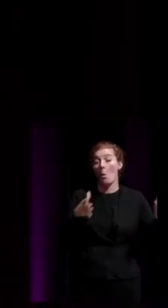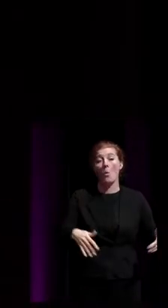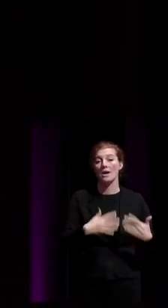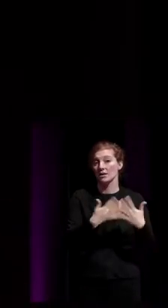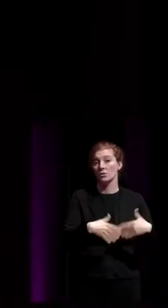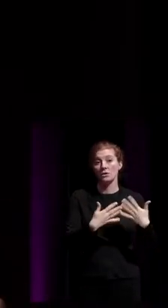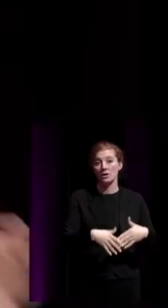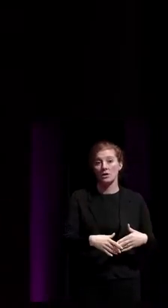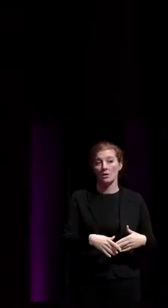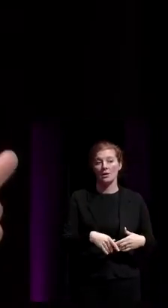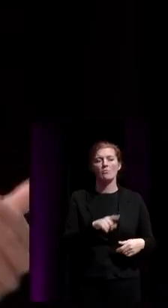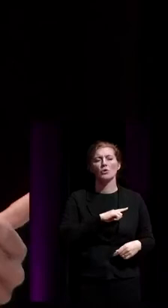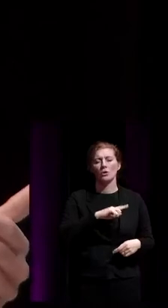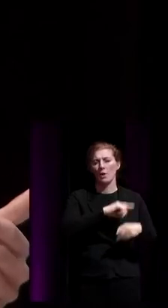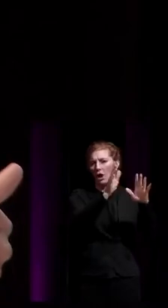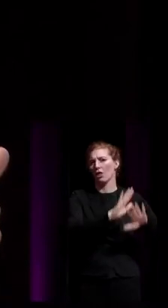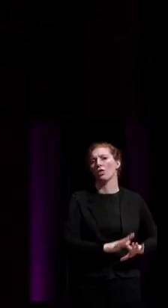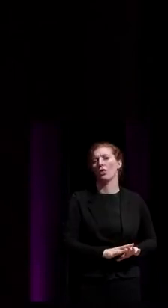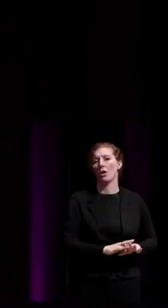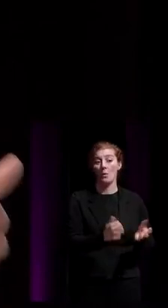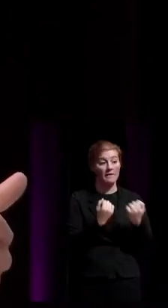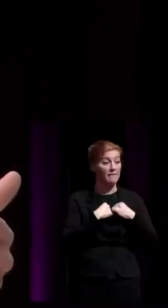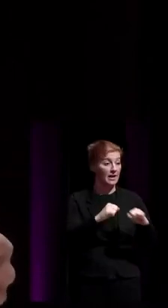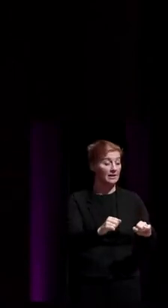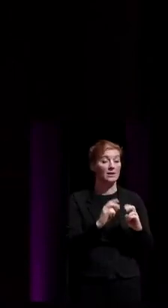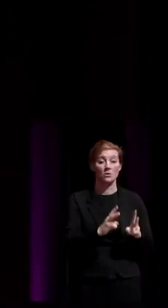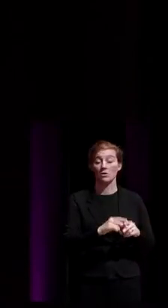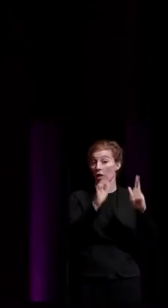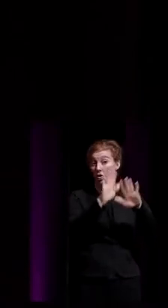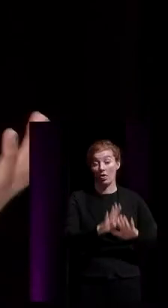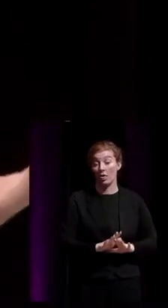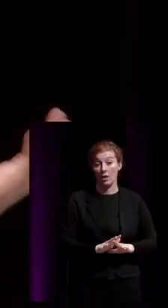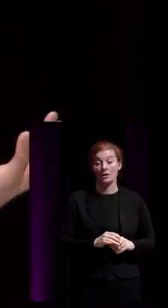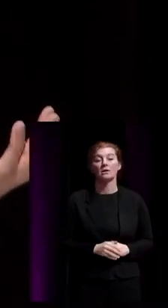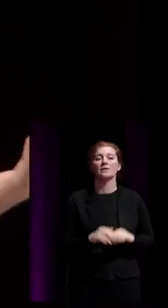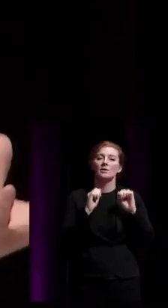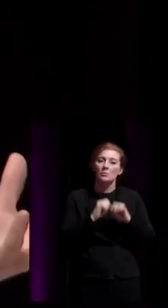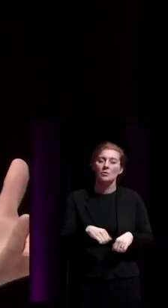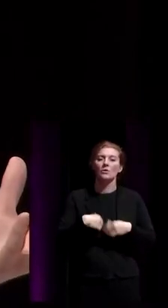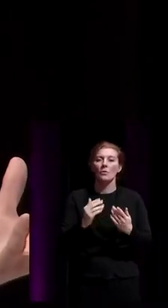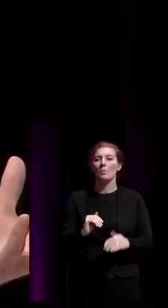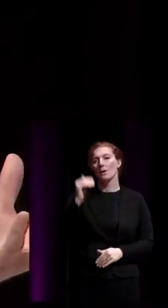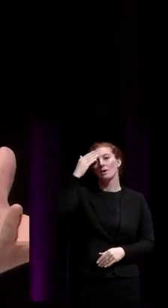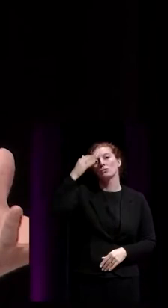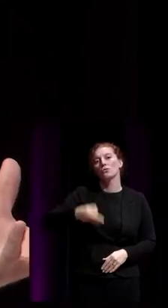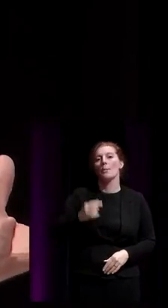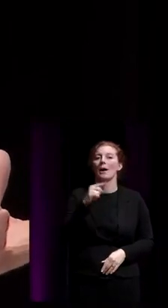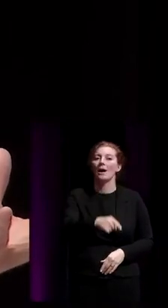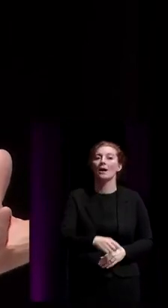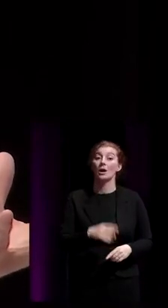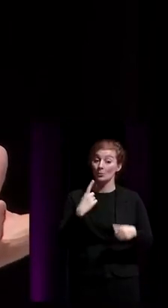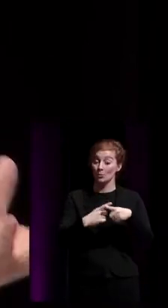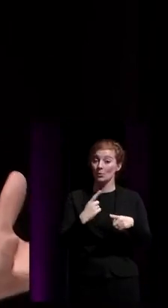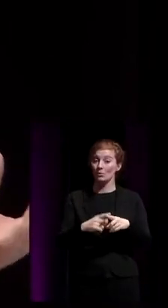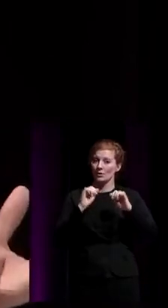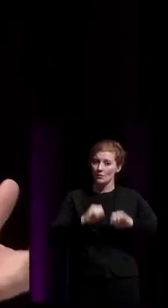lite genomlyst. Dess effekter är alldeles för lite genomlysta. Så att vi behöver få mera kunskap här. Plus att vi behöver